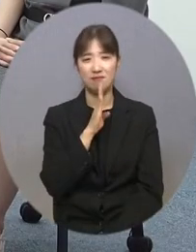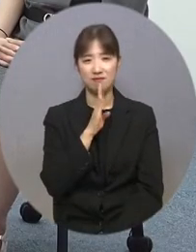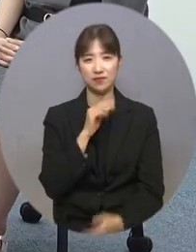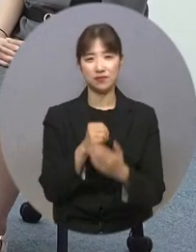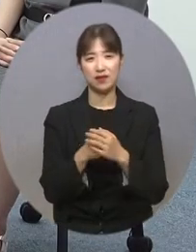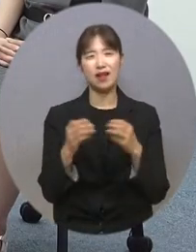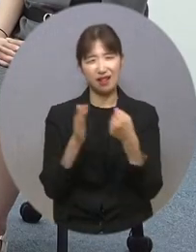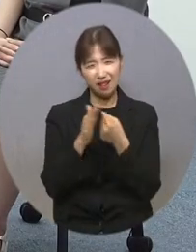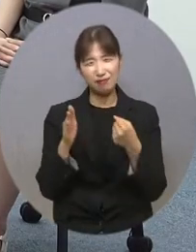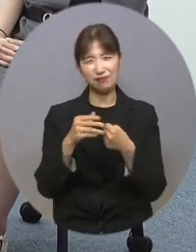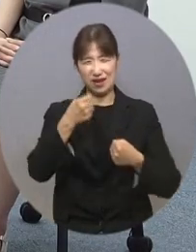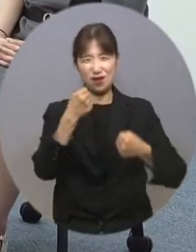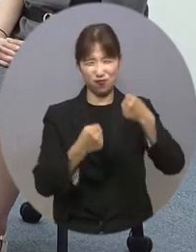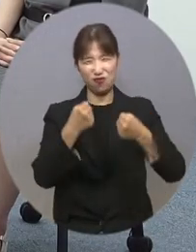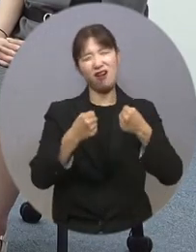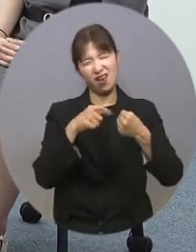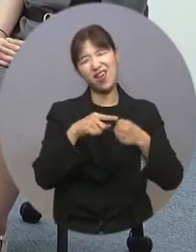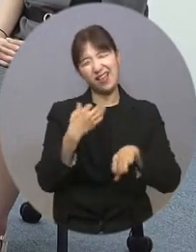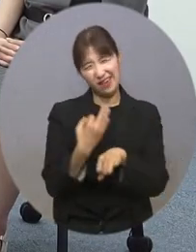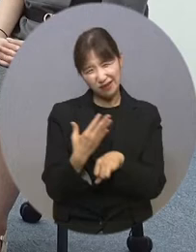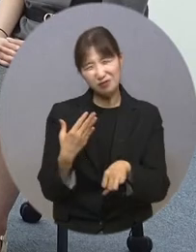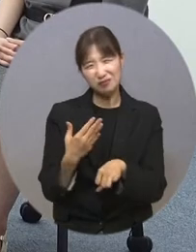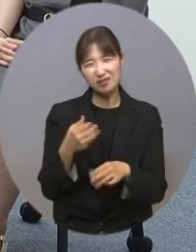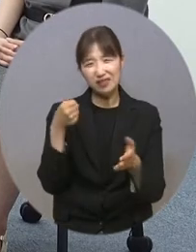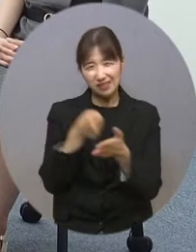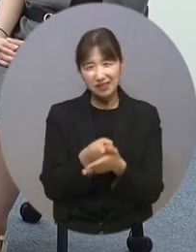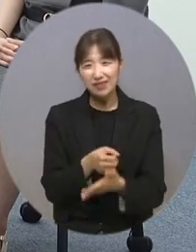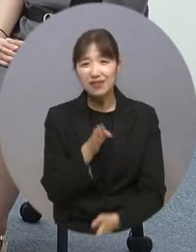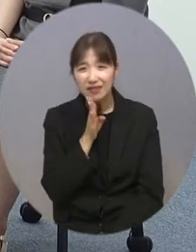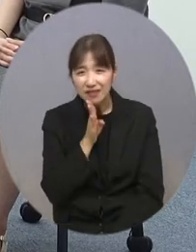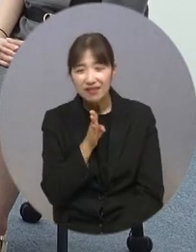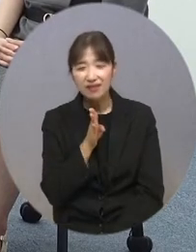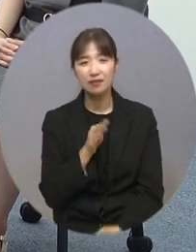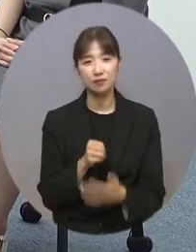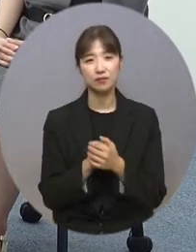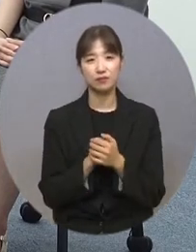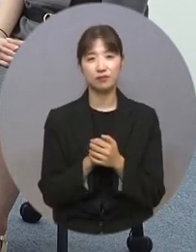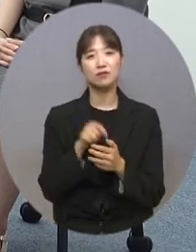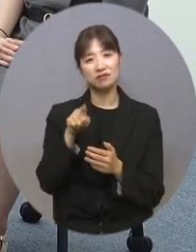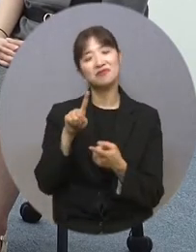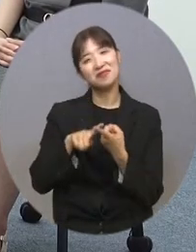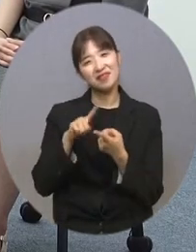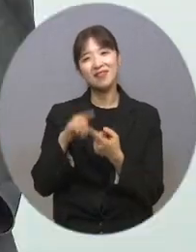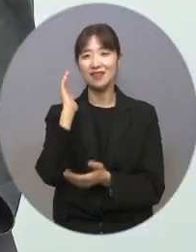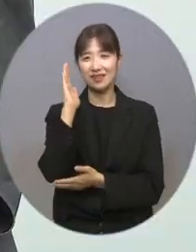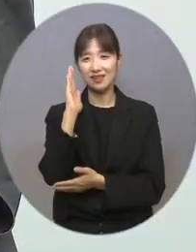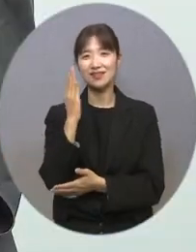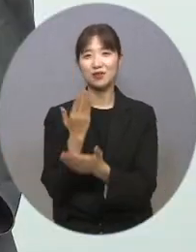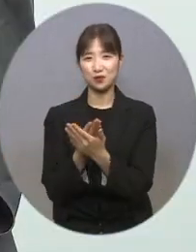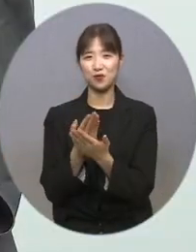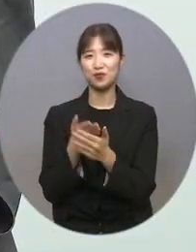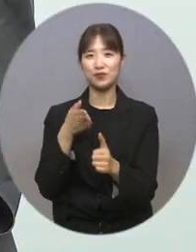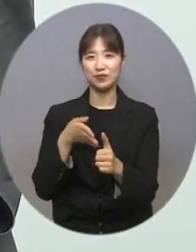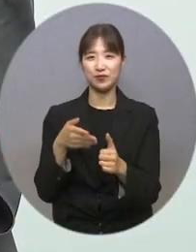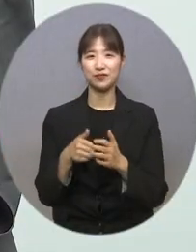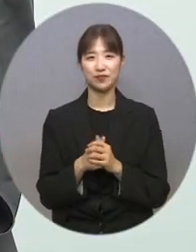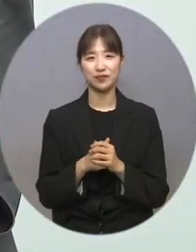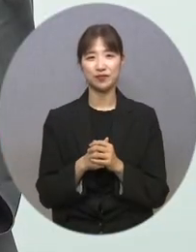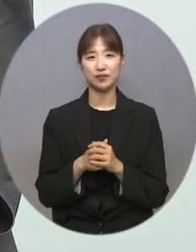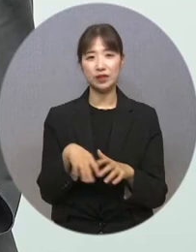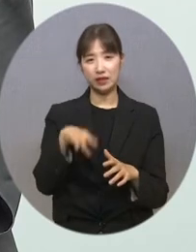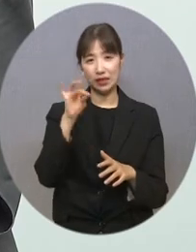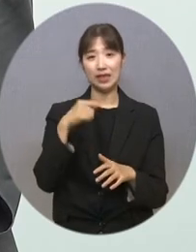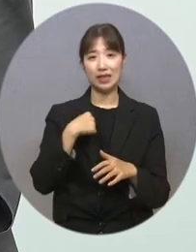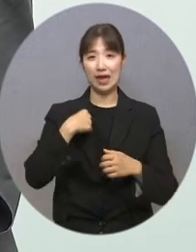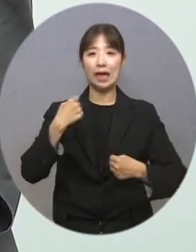모자 차를 선택하실 수 밖에 없어 있지 않았나 그런 사이 드는데 그런 얘기를 좀 먼저 좀 해 주시면 어떨까 싶네요 우선